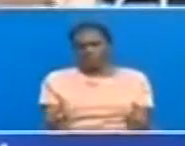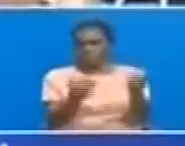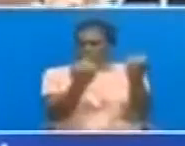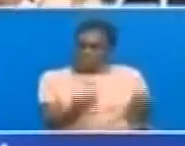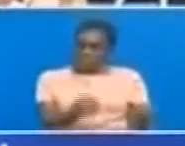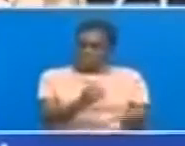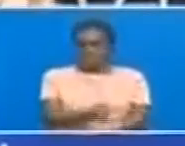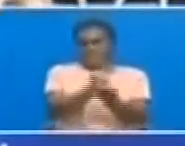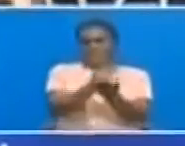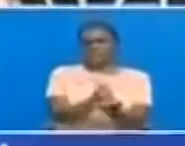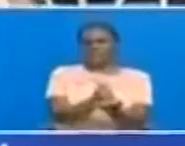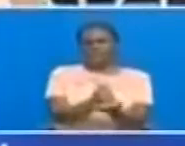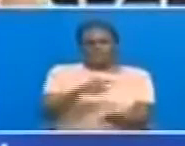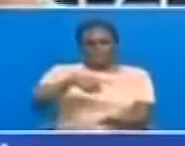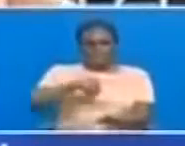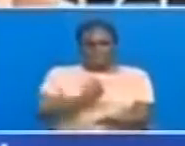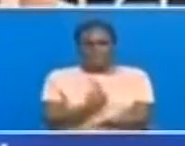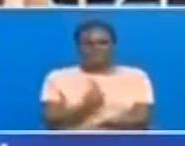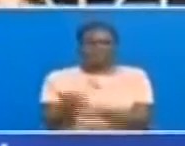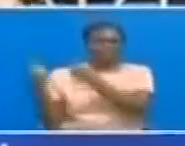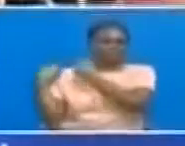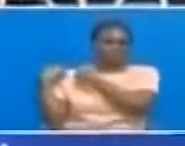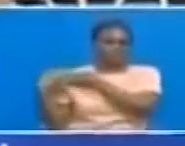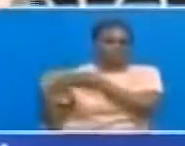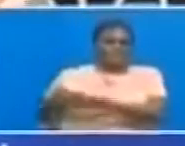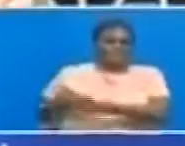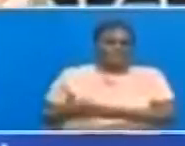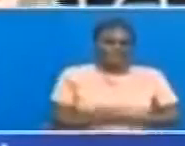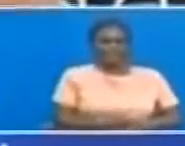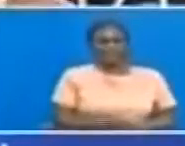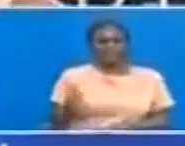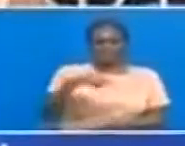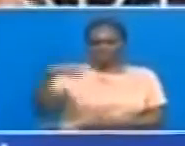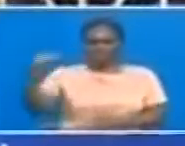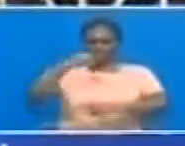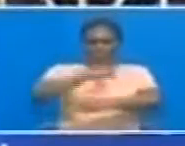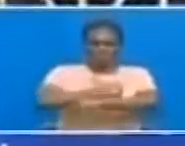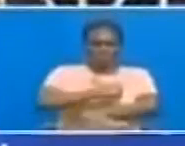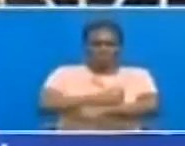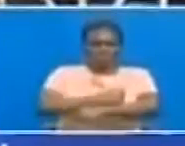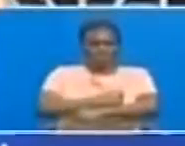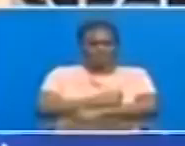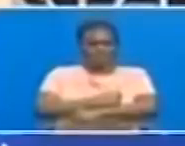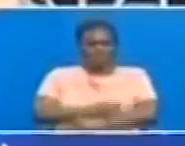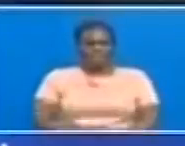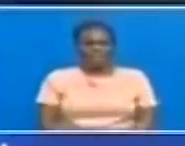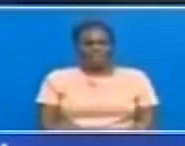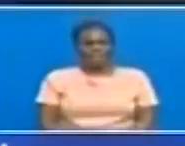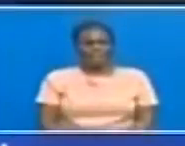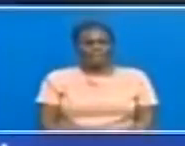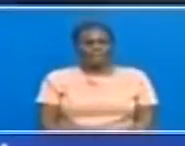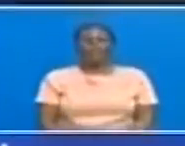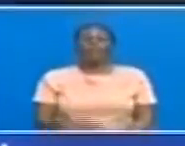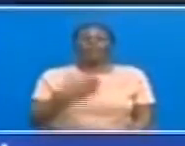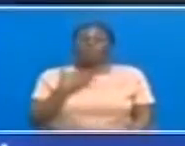Anahitaji usaidizi kama huo. Sasa mimi ndo nimbandike mgongoni, ndo nimfikishe hadi shuleni. Ndio tumekuja mpaka shule hivi sasa. Yeah. Kiu